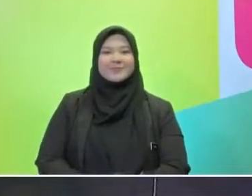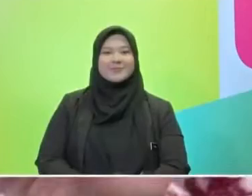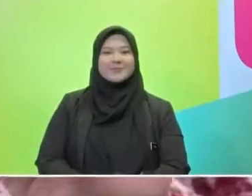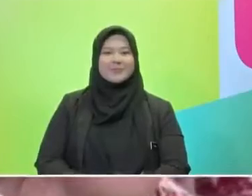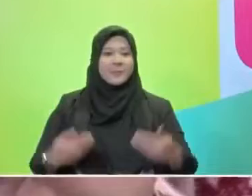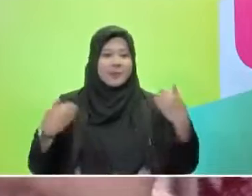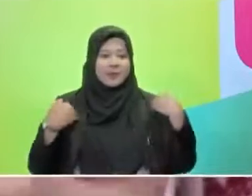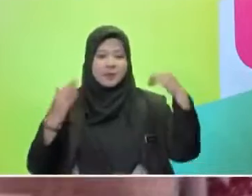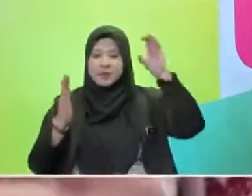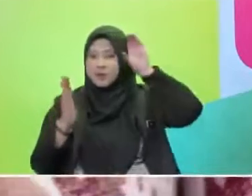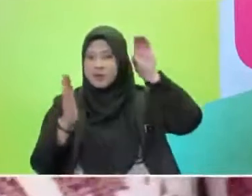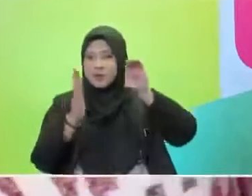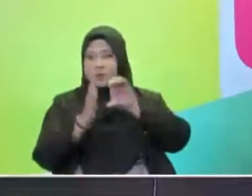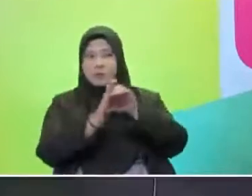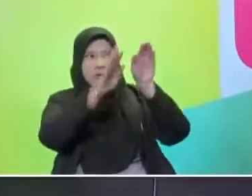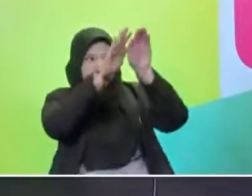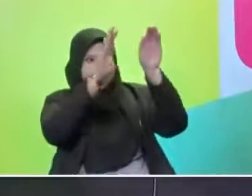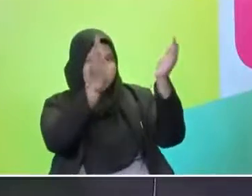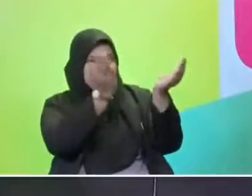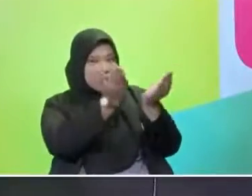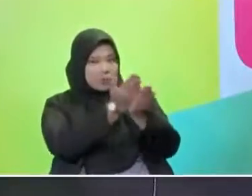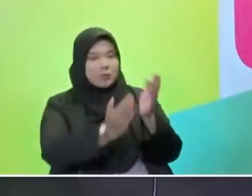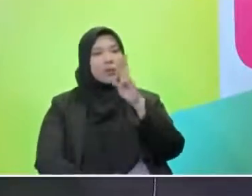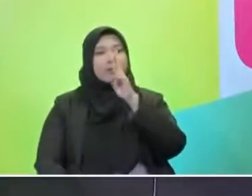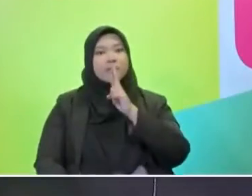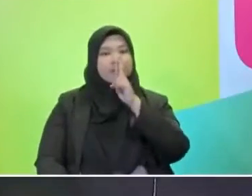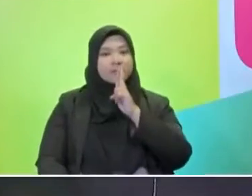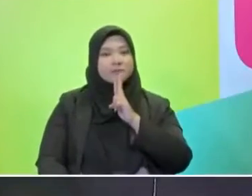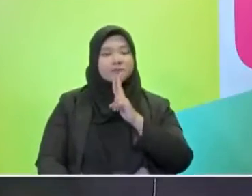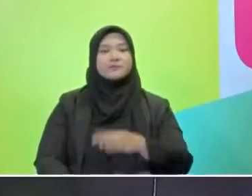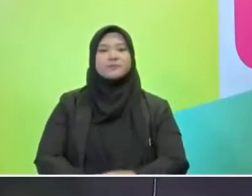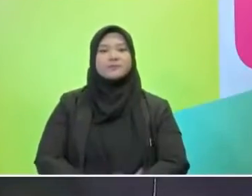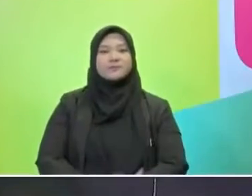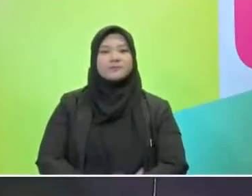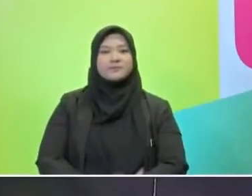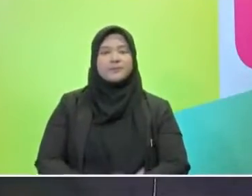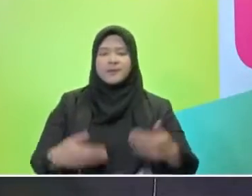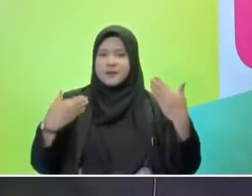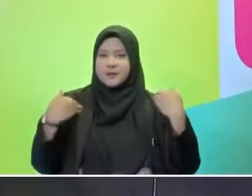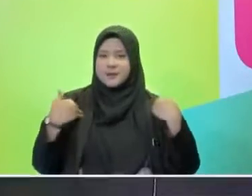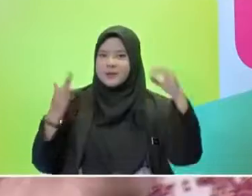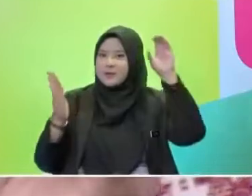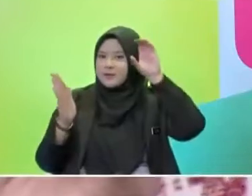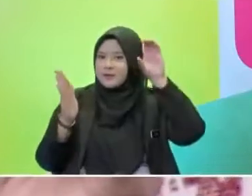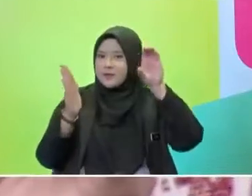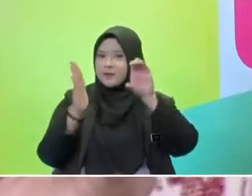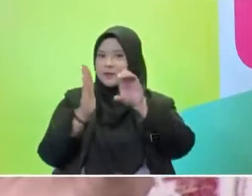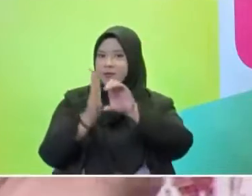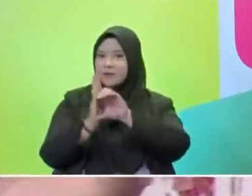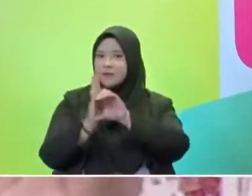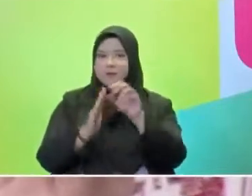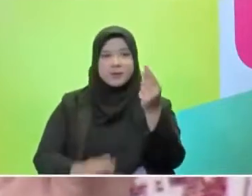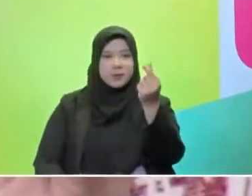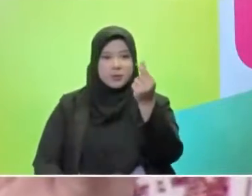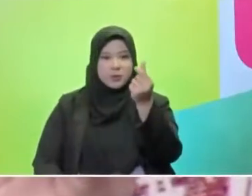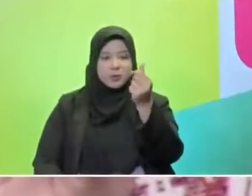tanglung kan. Kemudian saya ada apa tu? Ni macam wang dalam poket kertas. Dia panggil apa